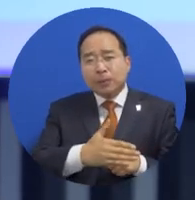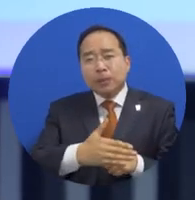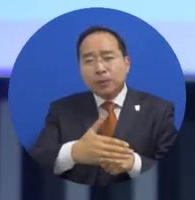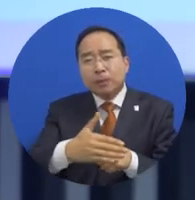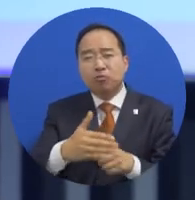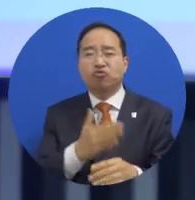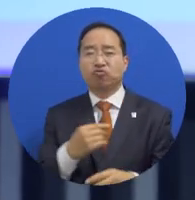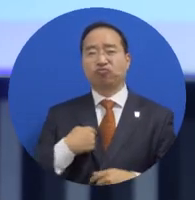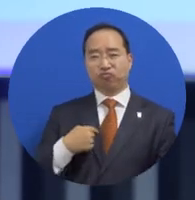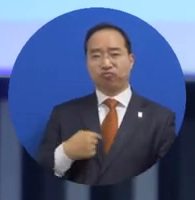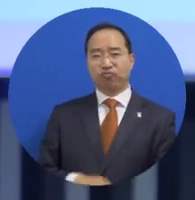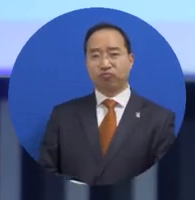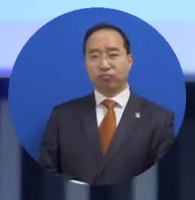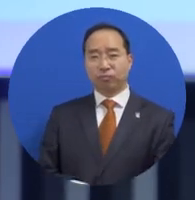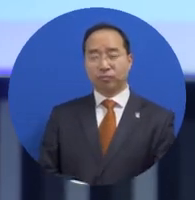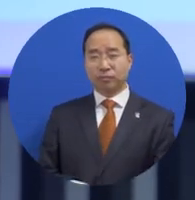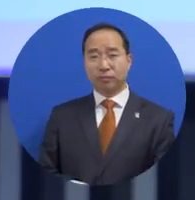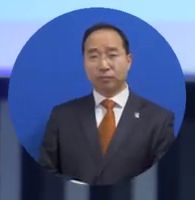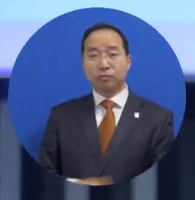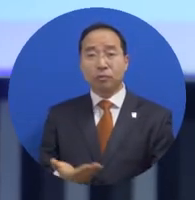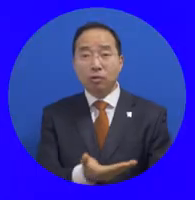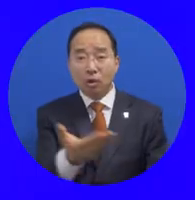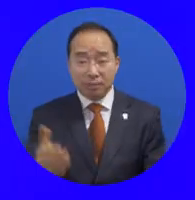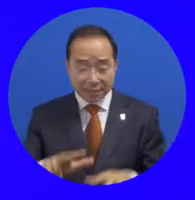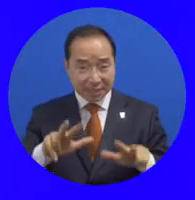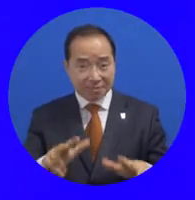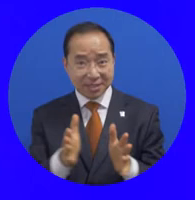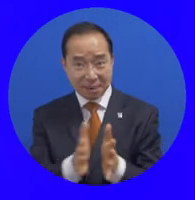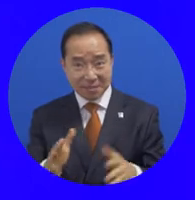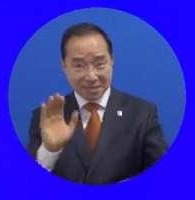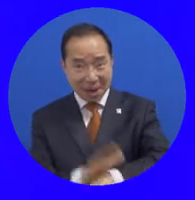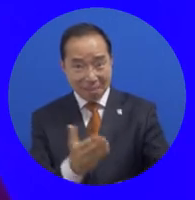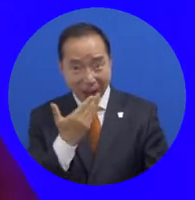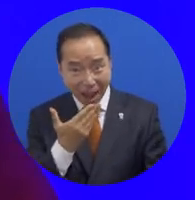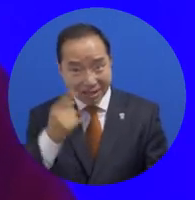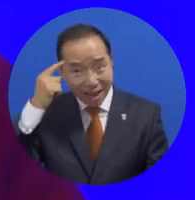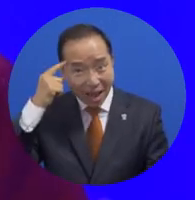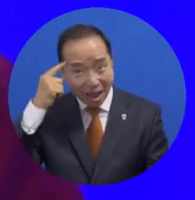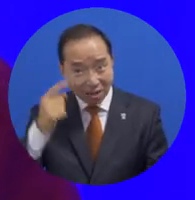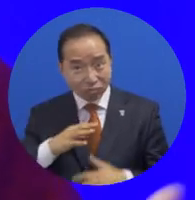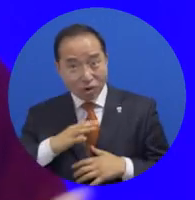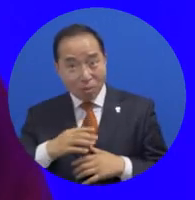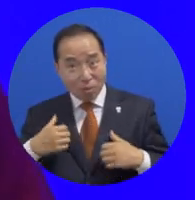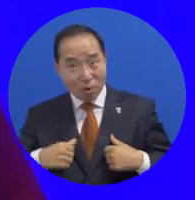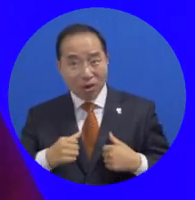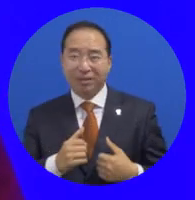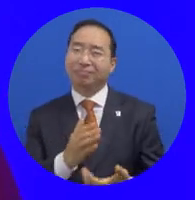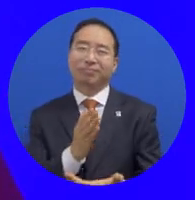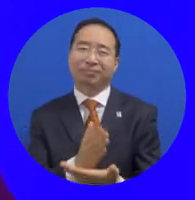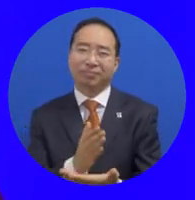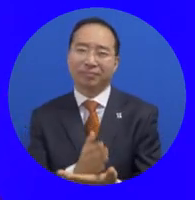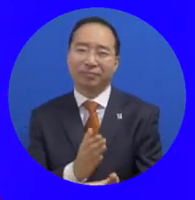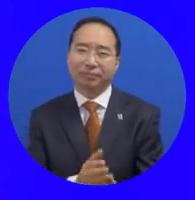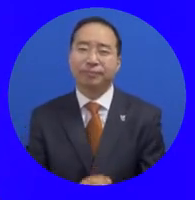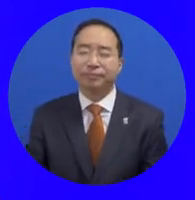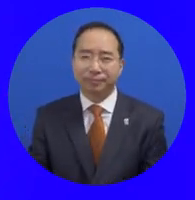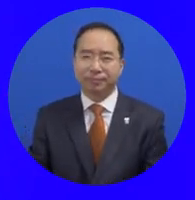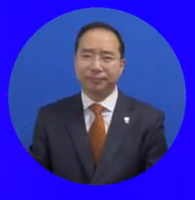있습니다. 여러분들 지금 시작해서 내가 잘할 수 있을까? 라는 생각에 겁내고 포기하지